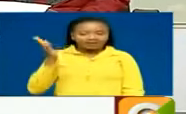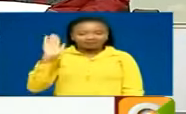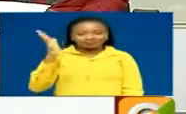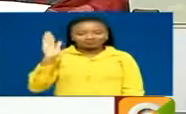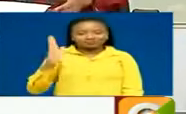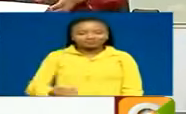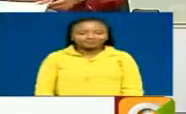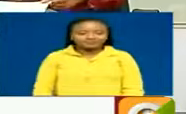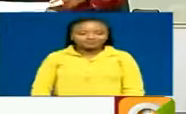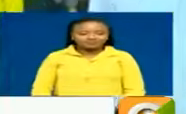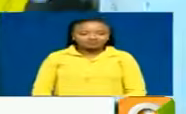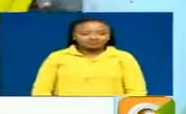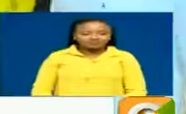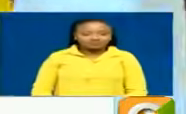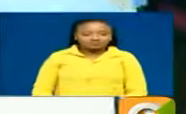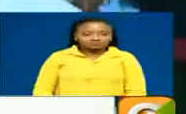jijini Nairobi.